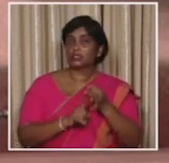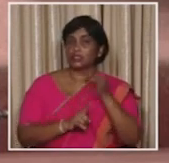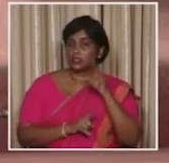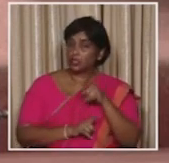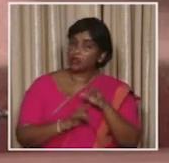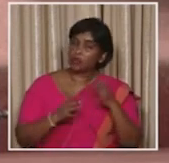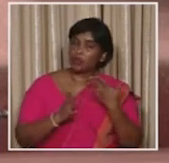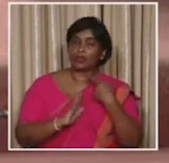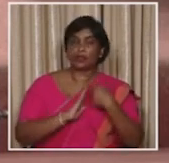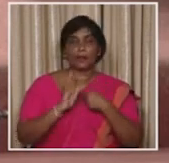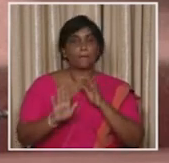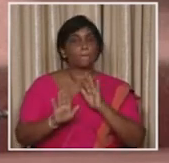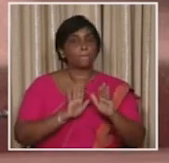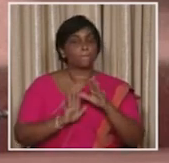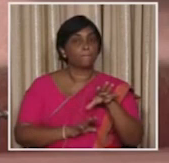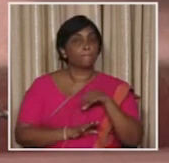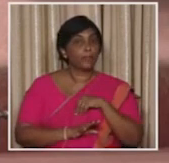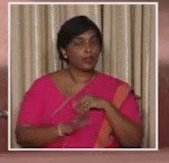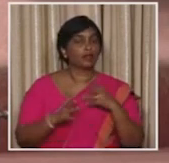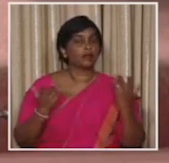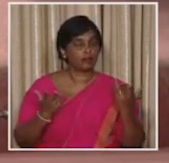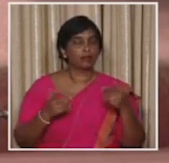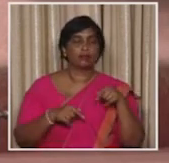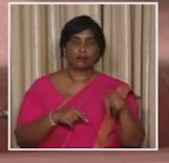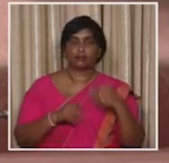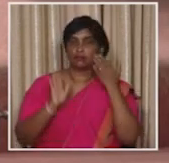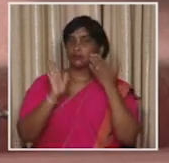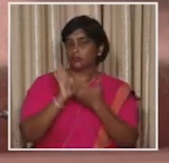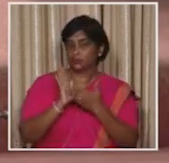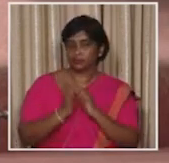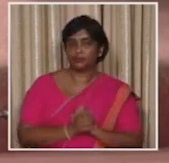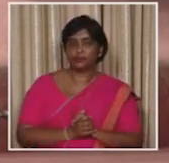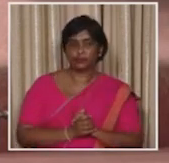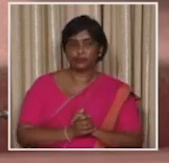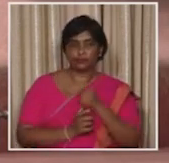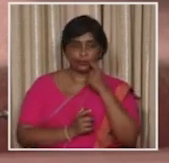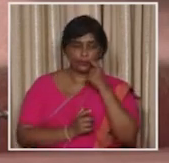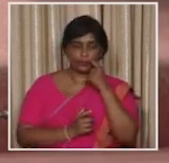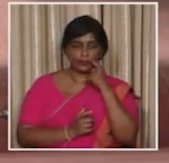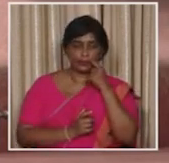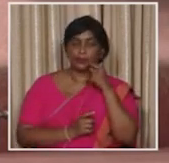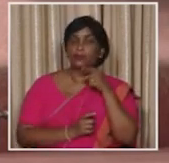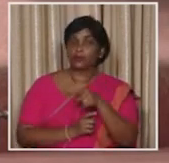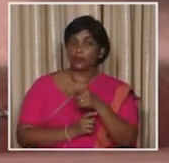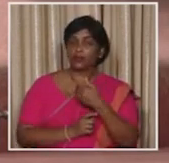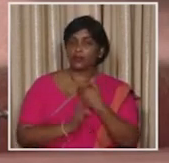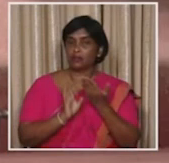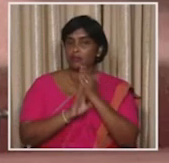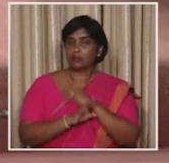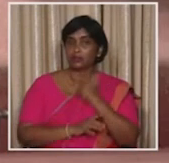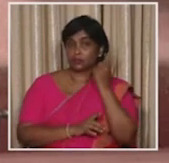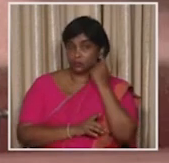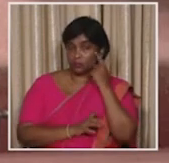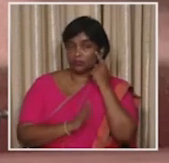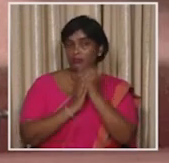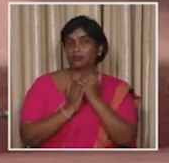நாட்டை ஏற்றுக்கொள்ளவில்லை என்பது இதிலிருந்து புலனாகிறது. இது எங்களுக்கு ஏற்கனவே தெரிந்த விடயம். அதுவாக